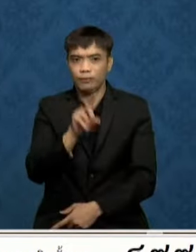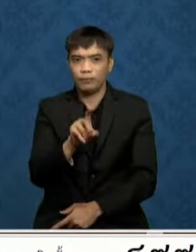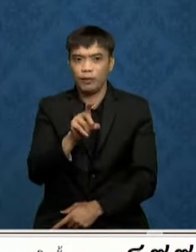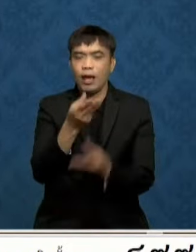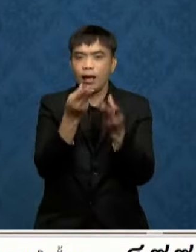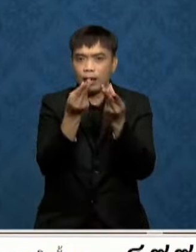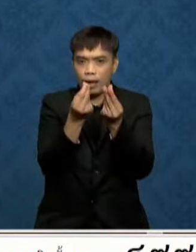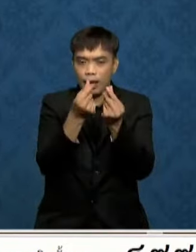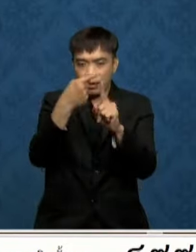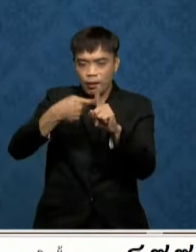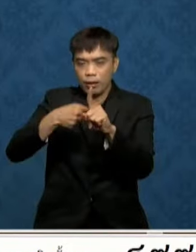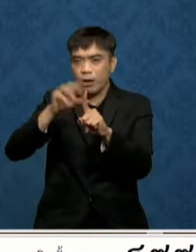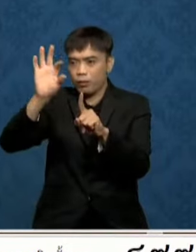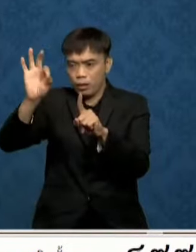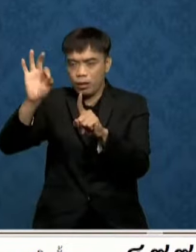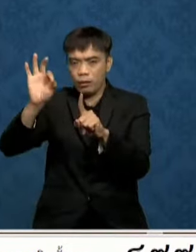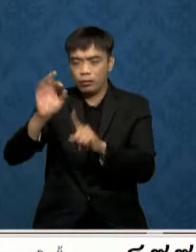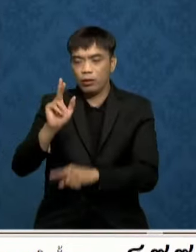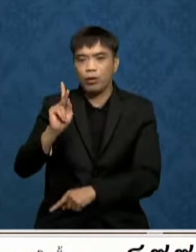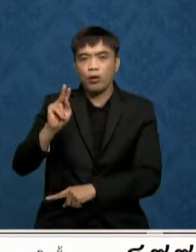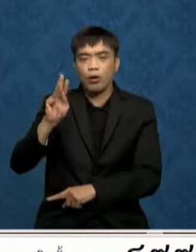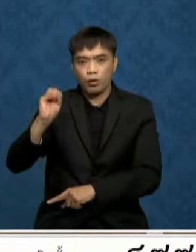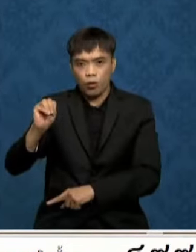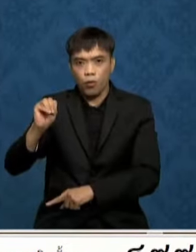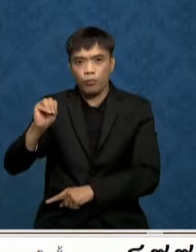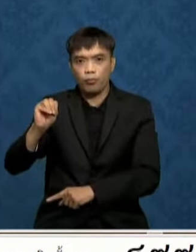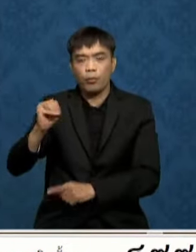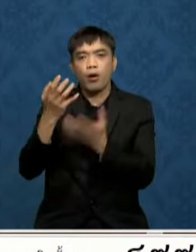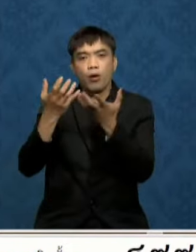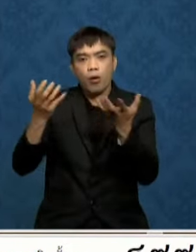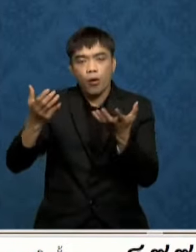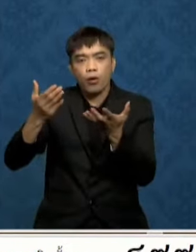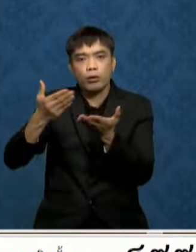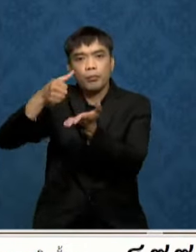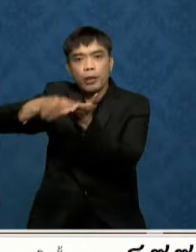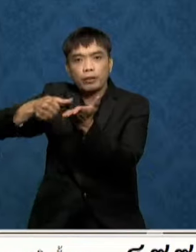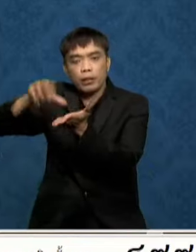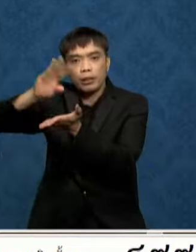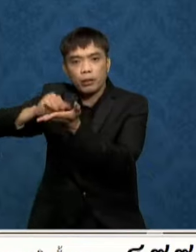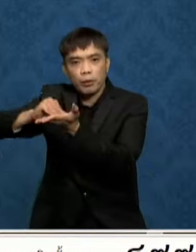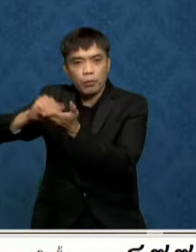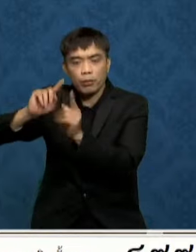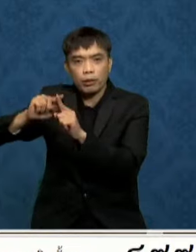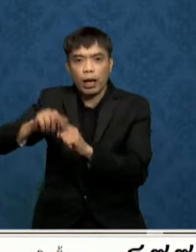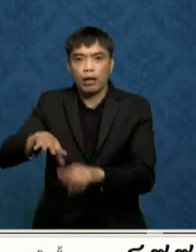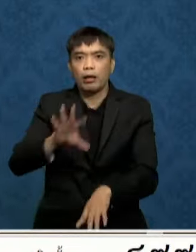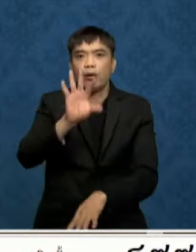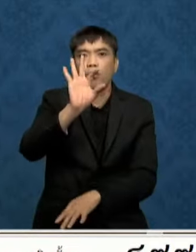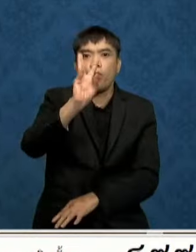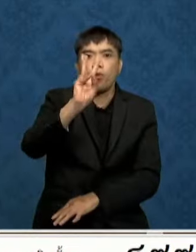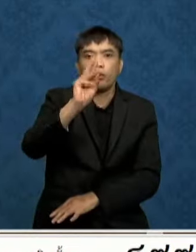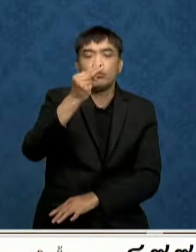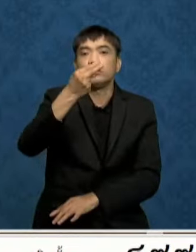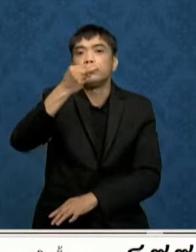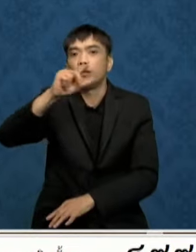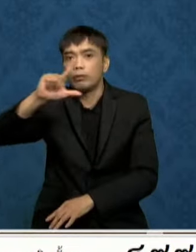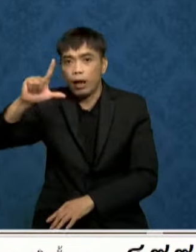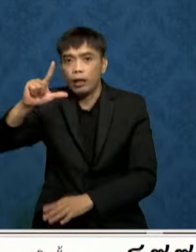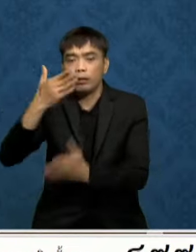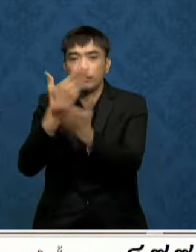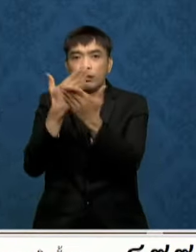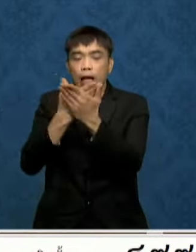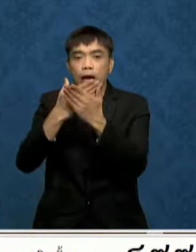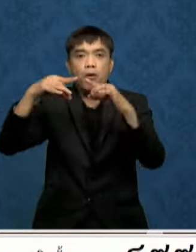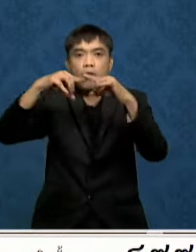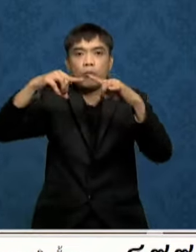ออกมาแล้วกรมสรรพสามิตก็แถลงแล้วว่าจะเก็บพลาดเป้าไปเกือบ 60หมืล้านบาทแต่ว่าเราก็ยังจะมา